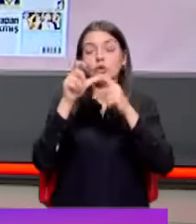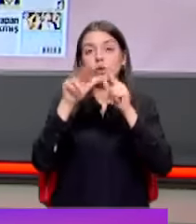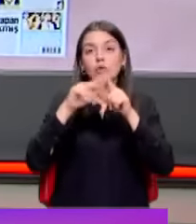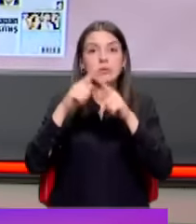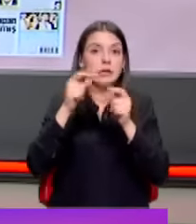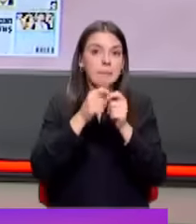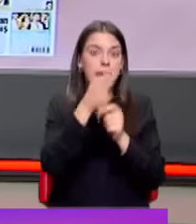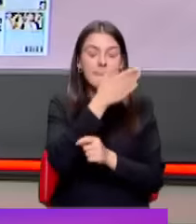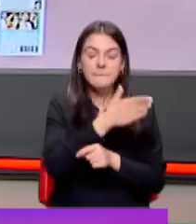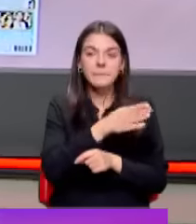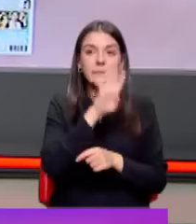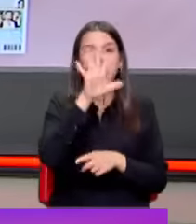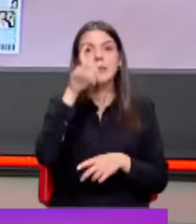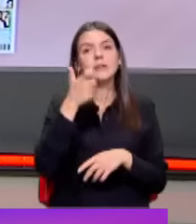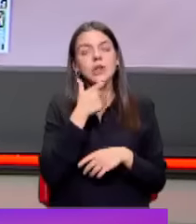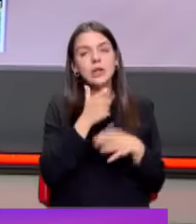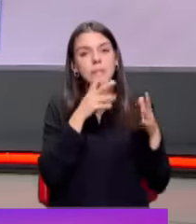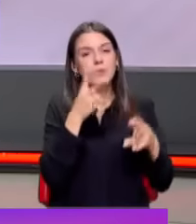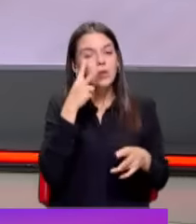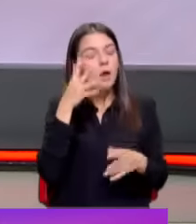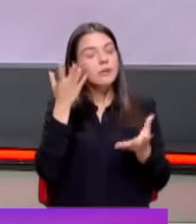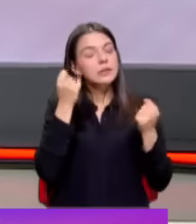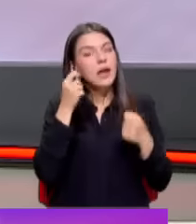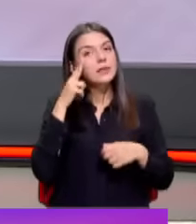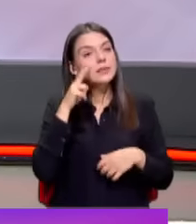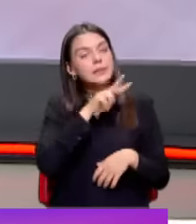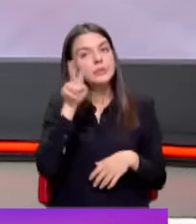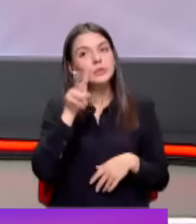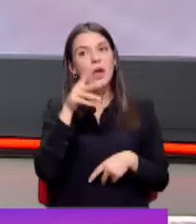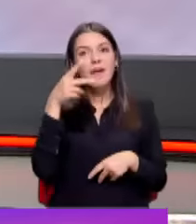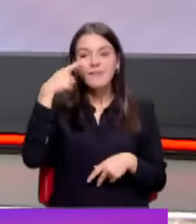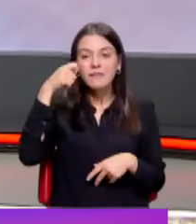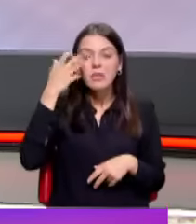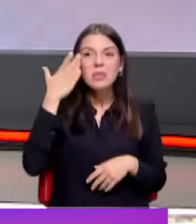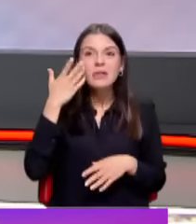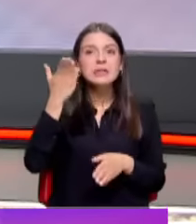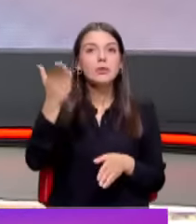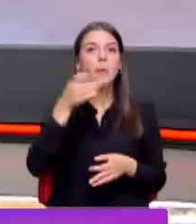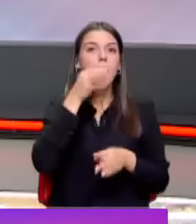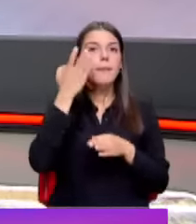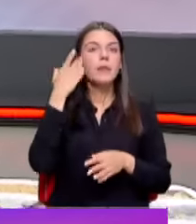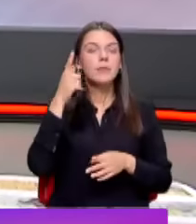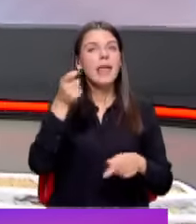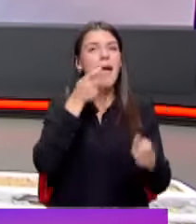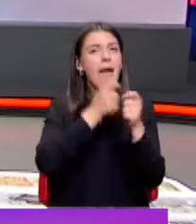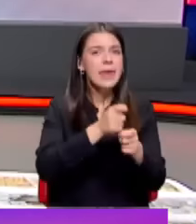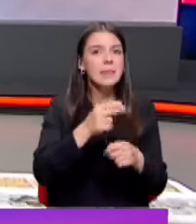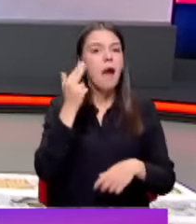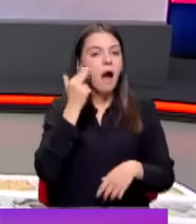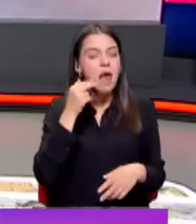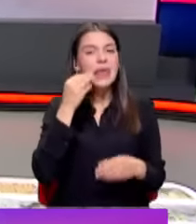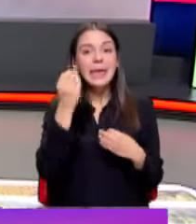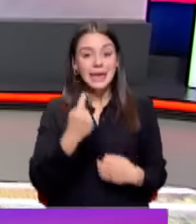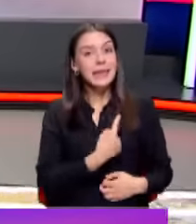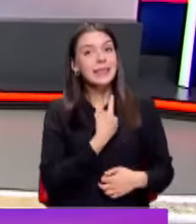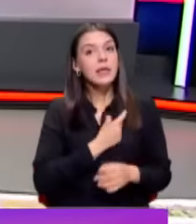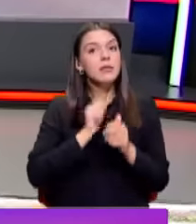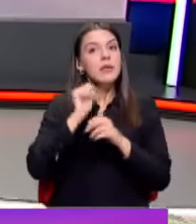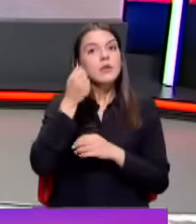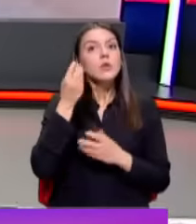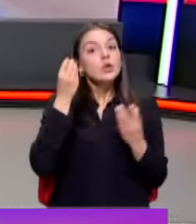mesajda. 45 yaşındayım, gözyaşlarıyla izliyorum ekrandan geçen görüntüleri. Eğitimden, ahlaktan, iyi niyetten,